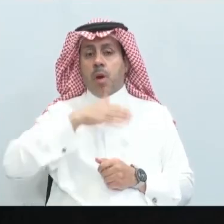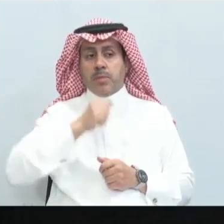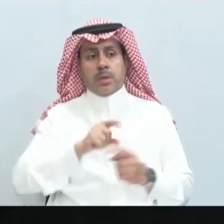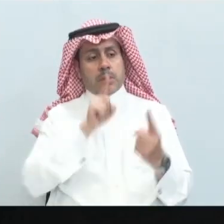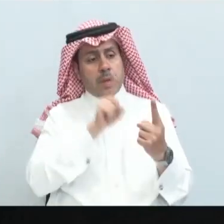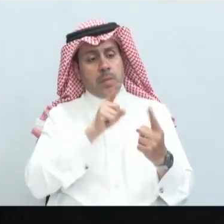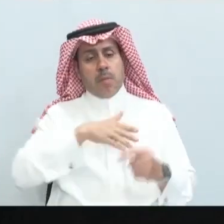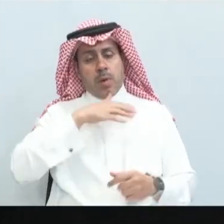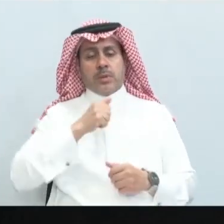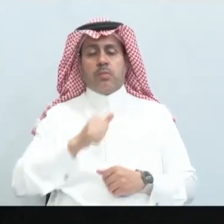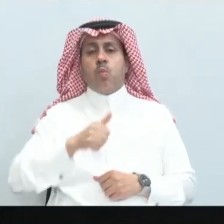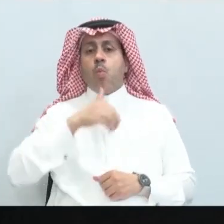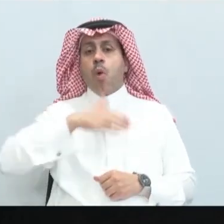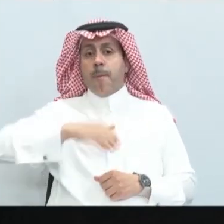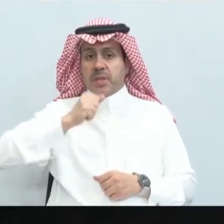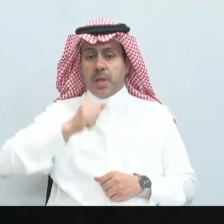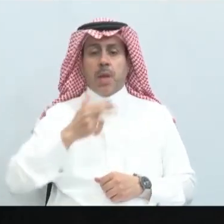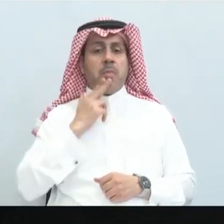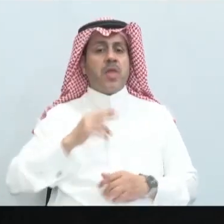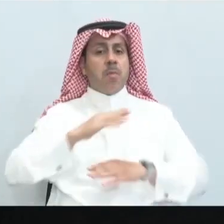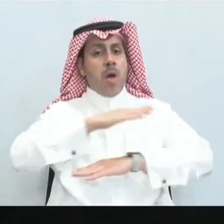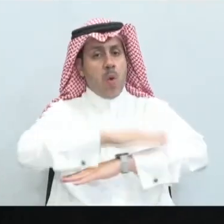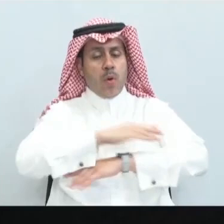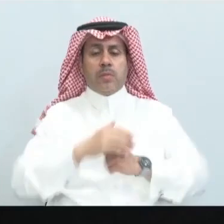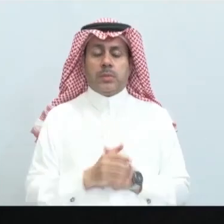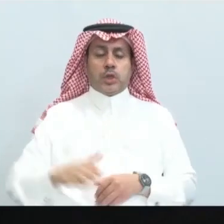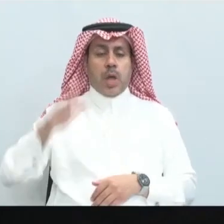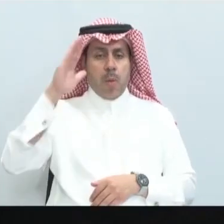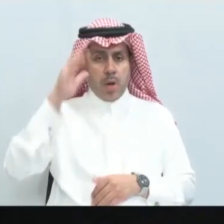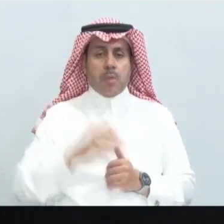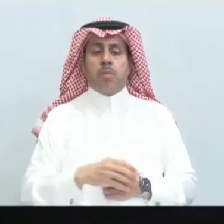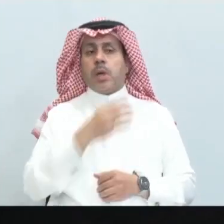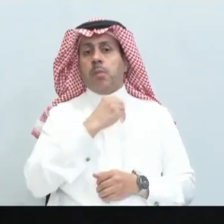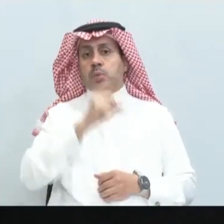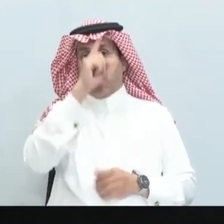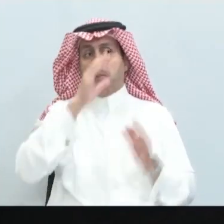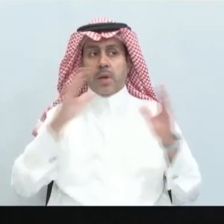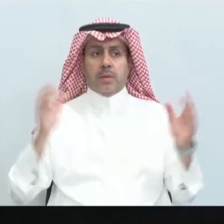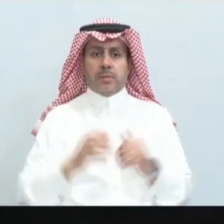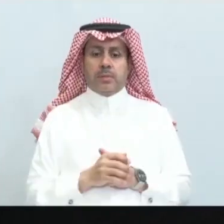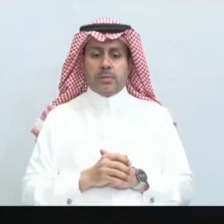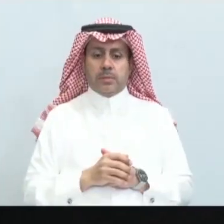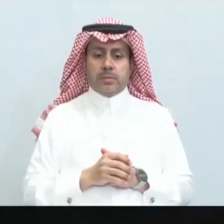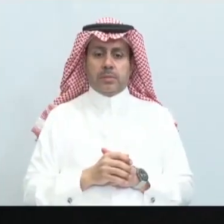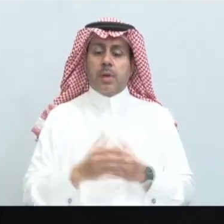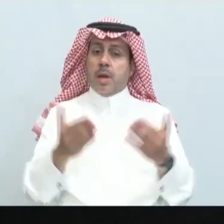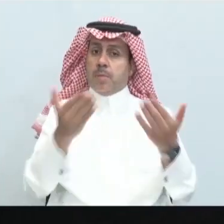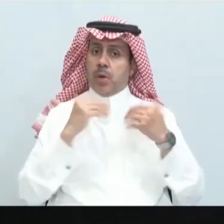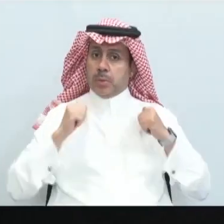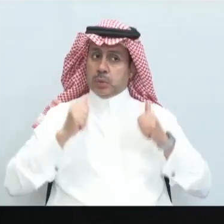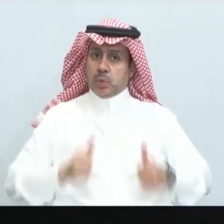السلام عليكم ورحمه الله وبركاته اهلا اهلا وسهلا ومرحبا